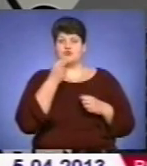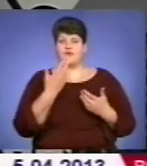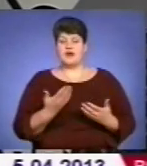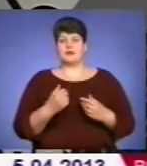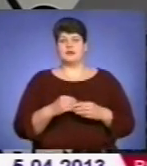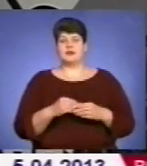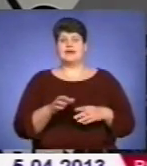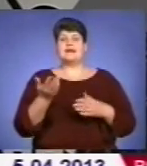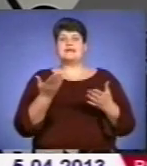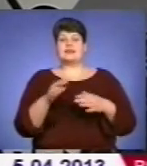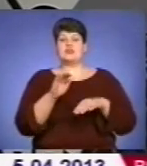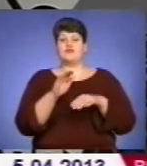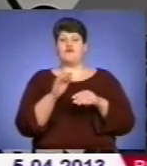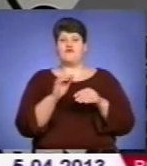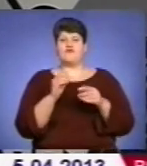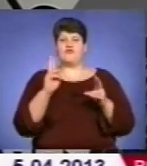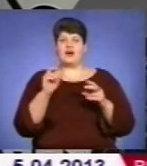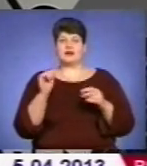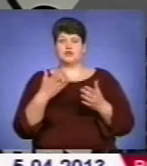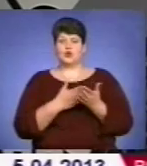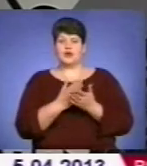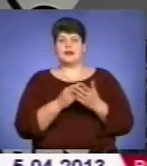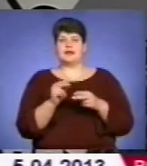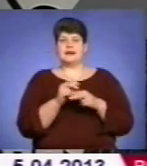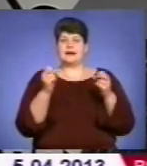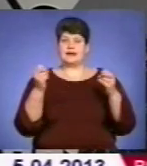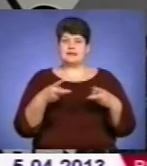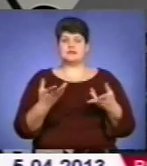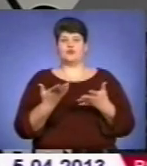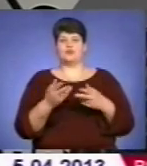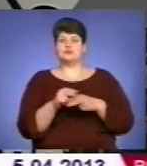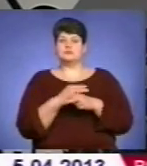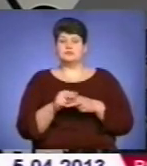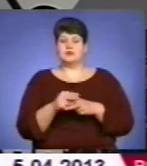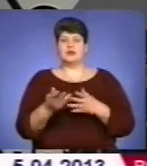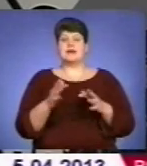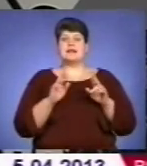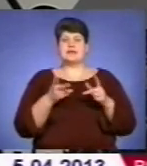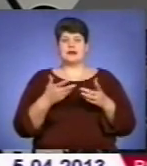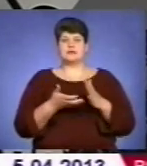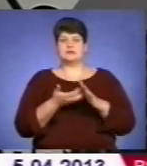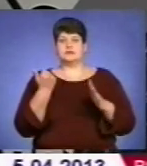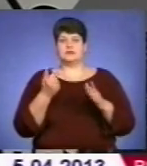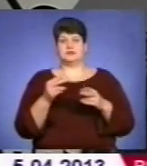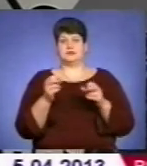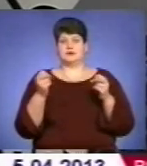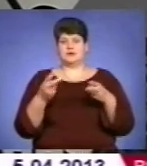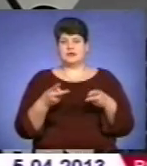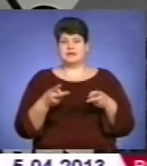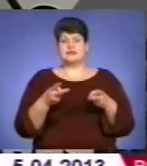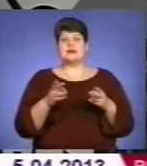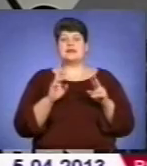які фактори ризику різноманітних захворювань, методи профілактики, як уникнути факторів ризику,